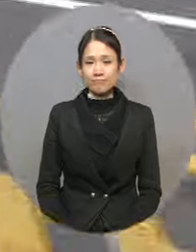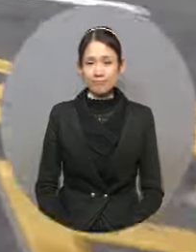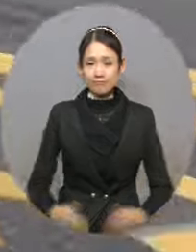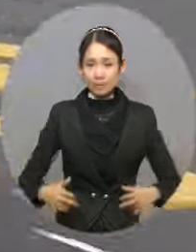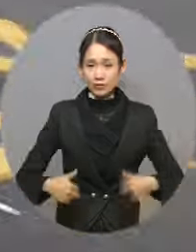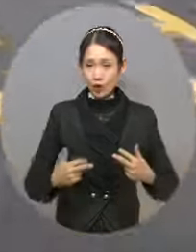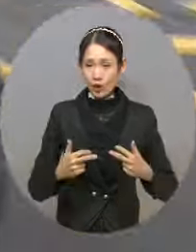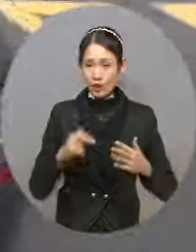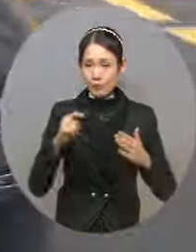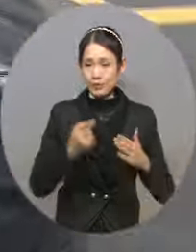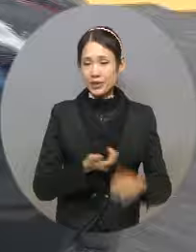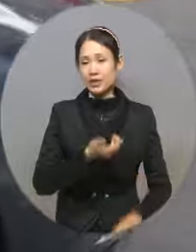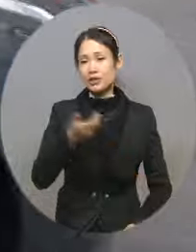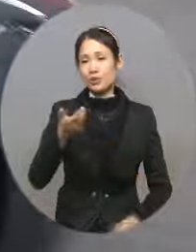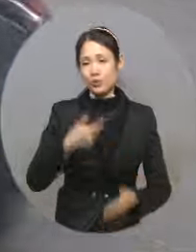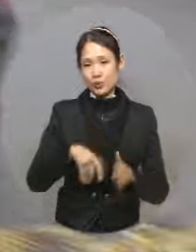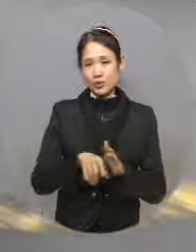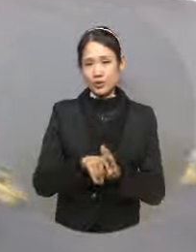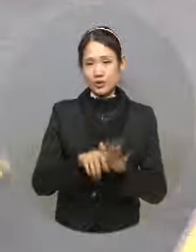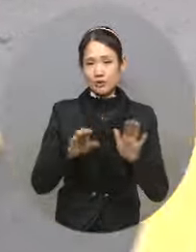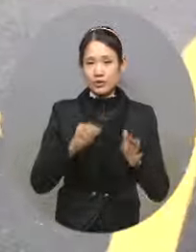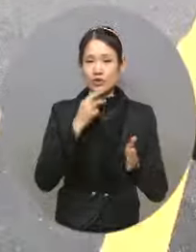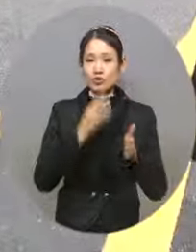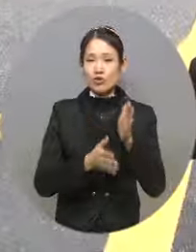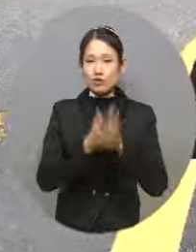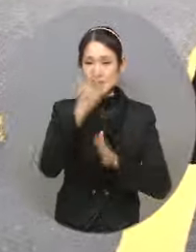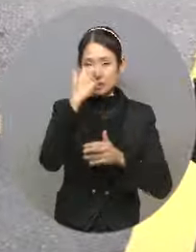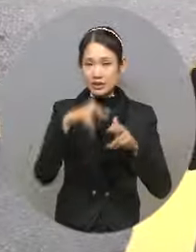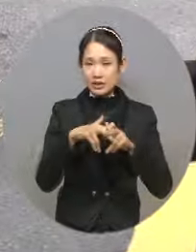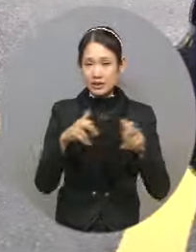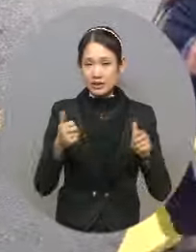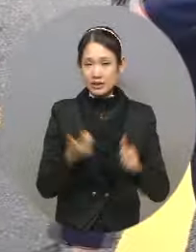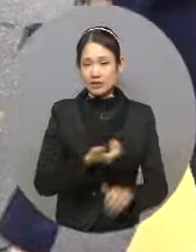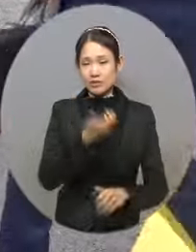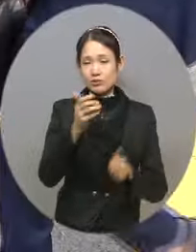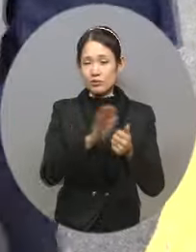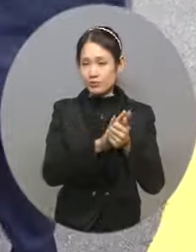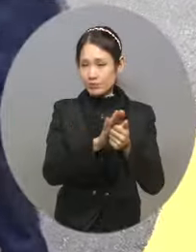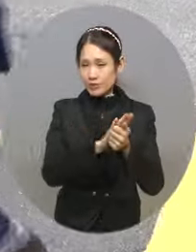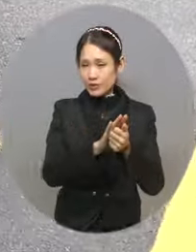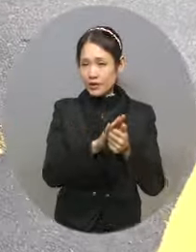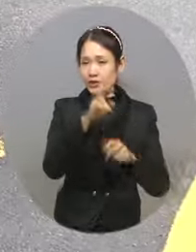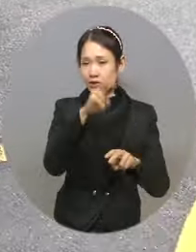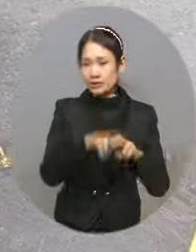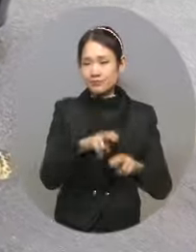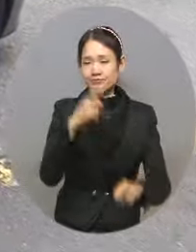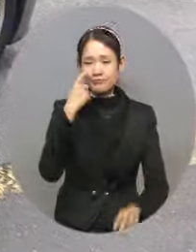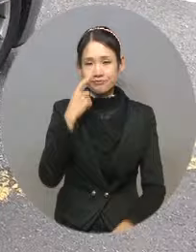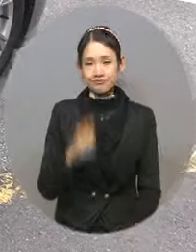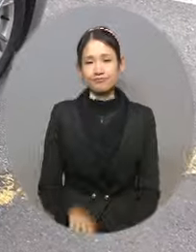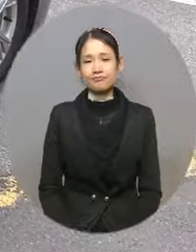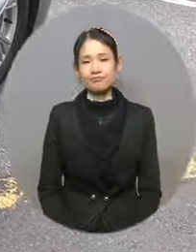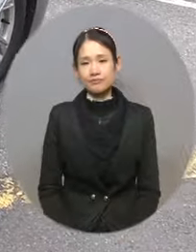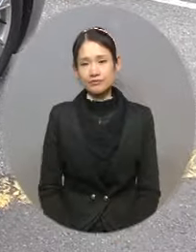성남으로 가기 위해 이번에는 서울시 시각장애인 생활이동 서비스를 이용합니다.